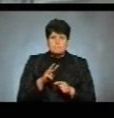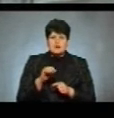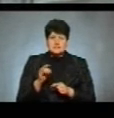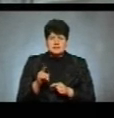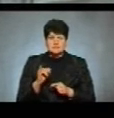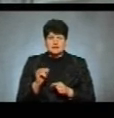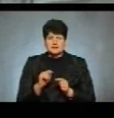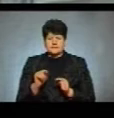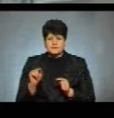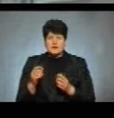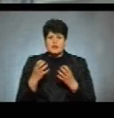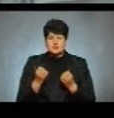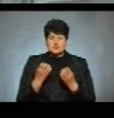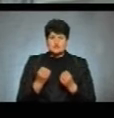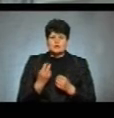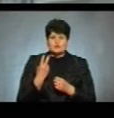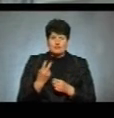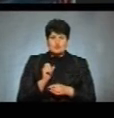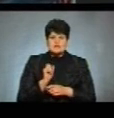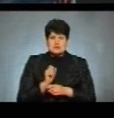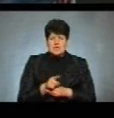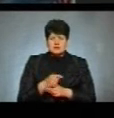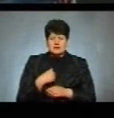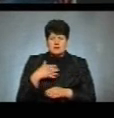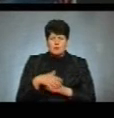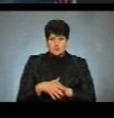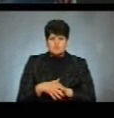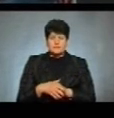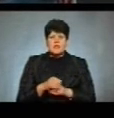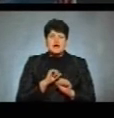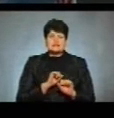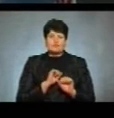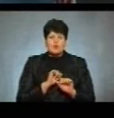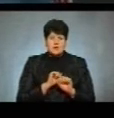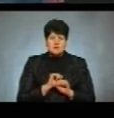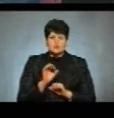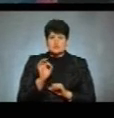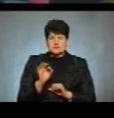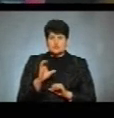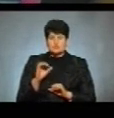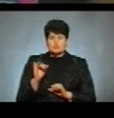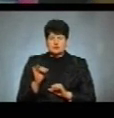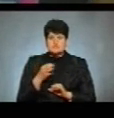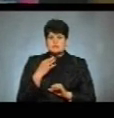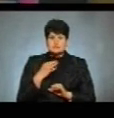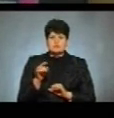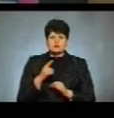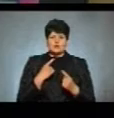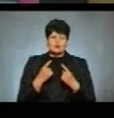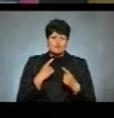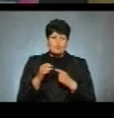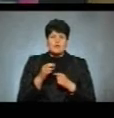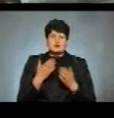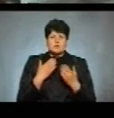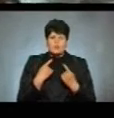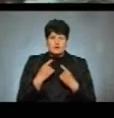крапки, а ще двох заказчиків, я так поняла. Адвокат обвинувачуваного Олександра Закутнього Сергій Чернов сказав, що розмови, про які